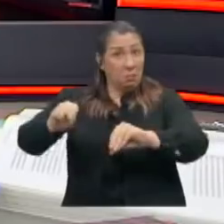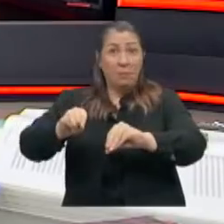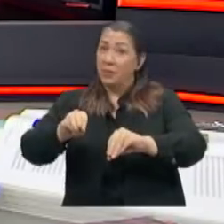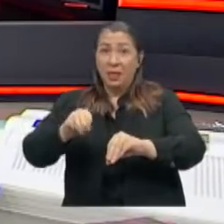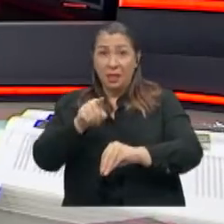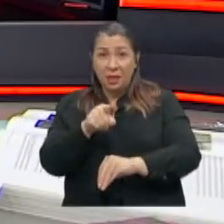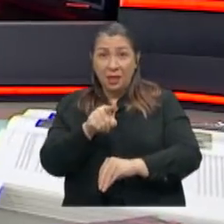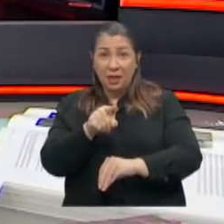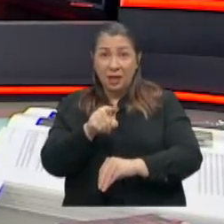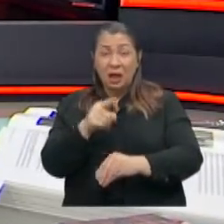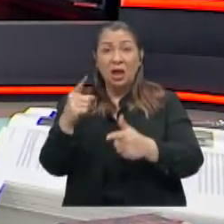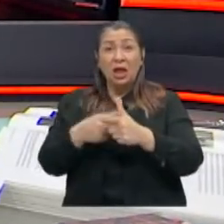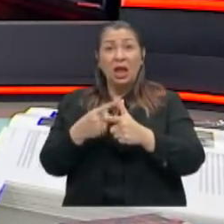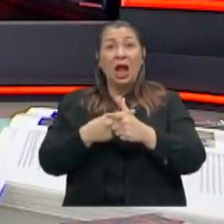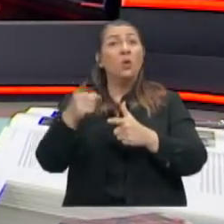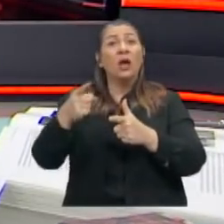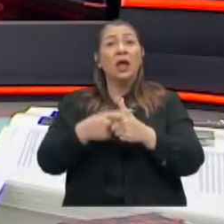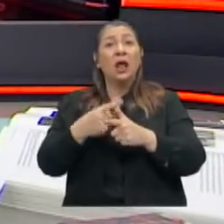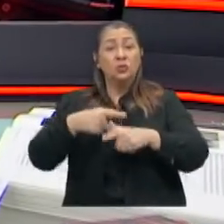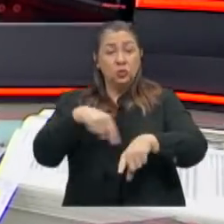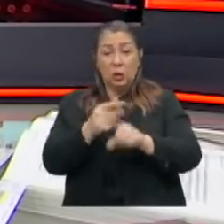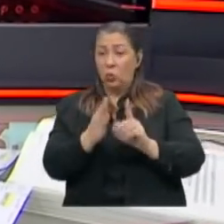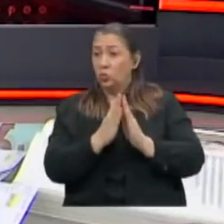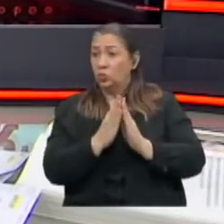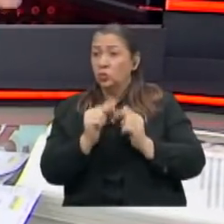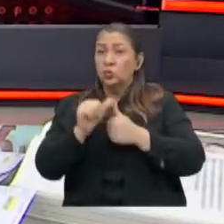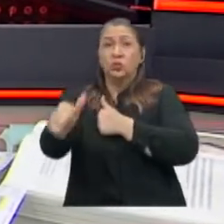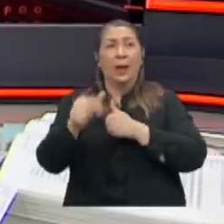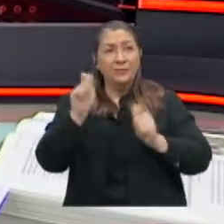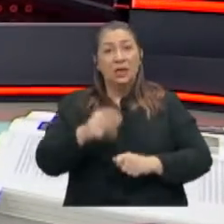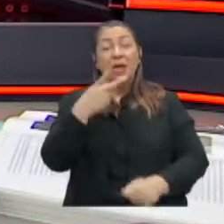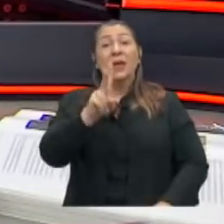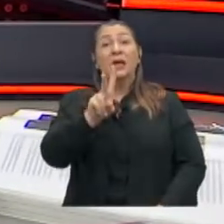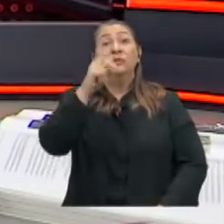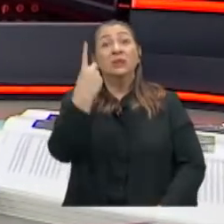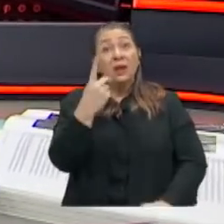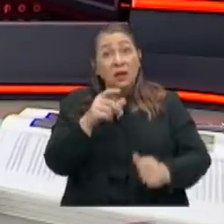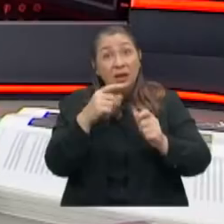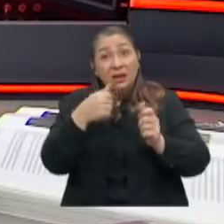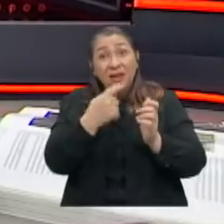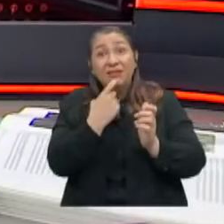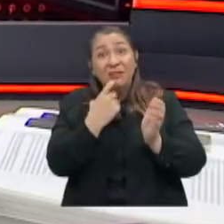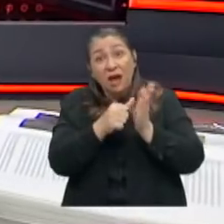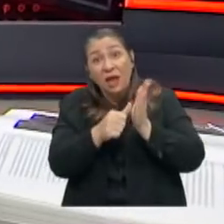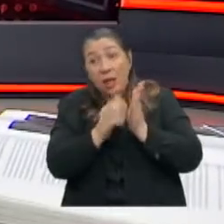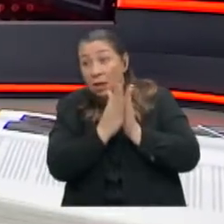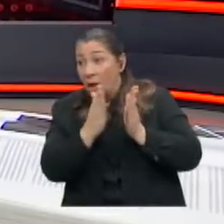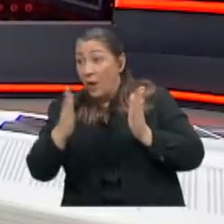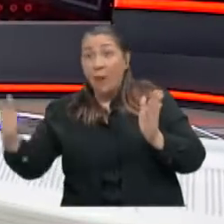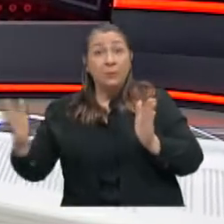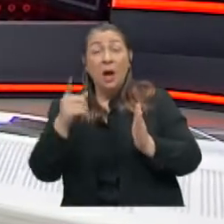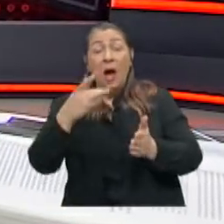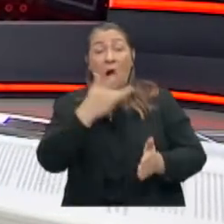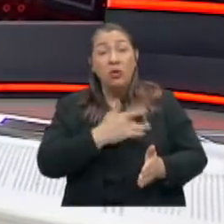satmışsınız. Kiralamalı, bunların kira sürelerini uzatmışsınız. 2071'e kadar sürüyor. Yani